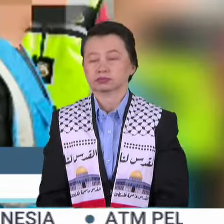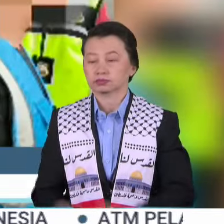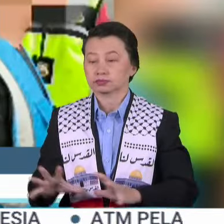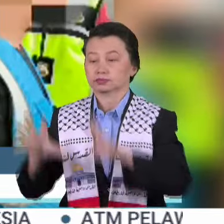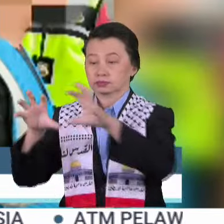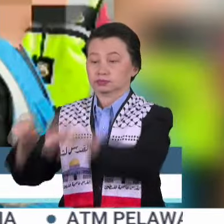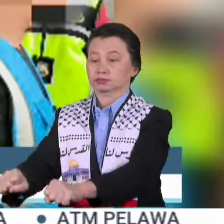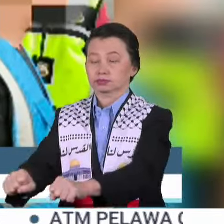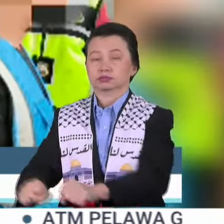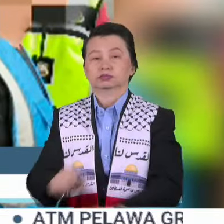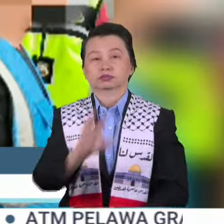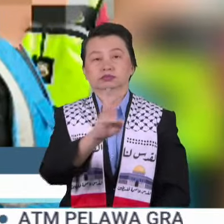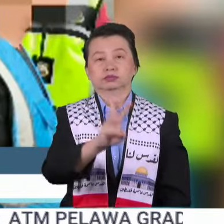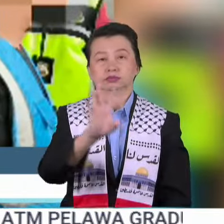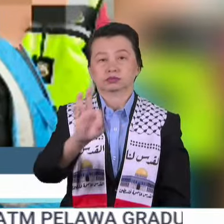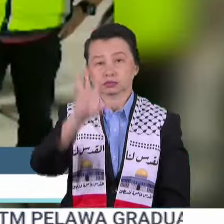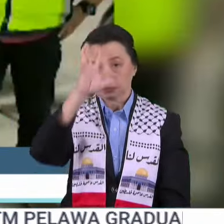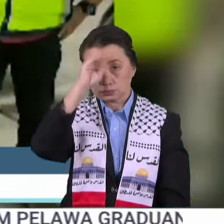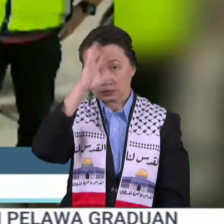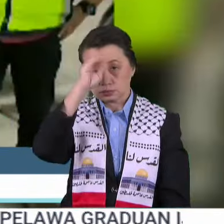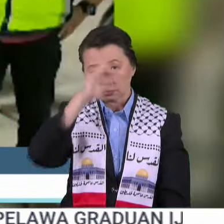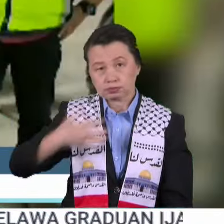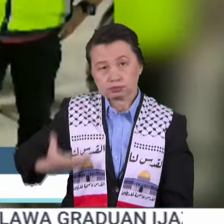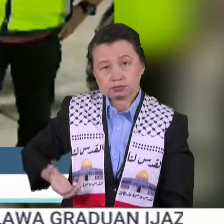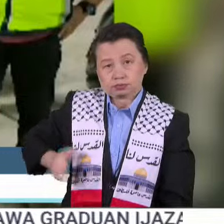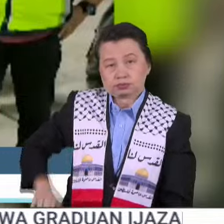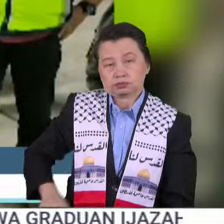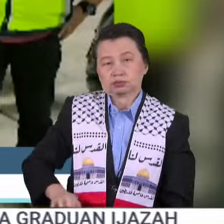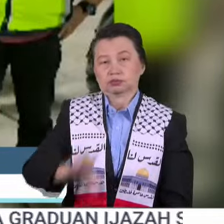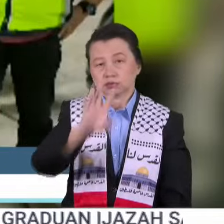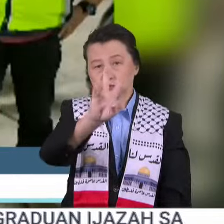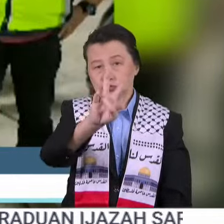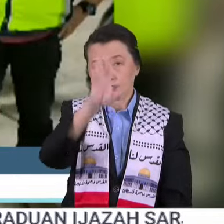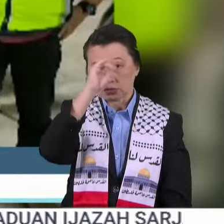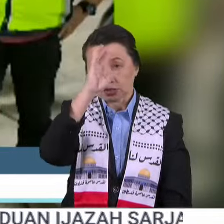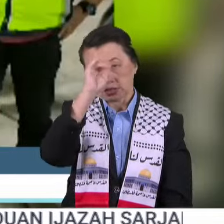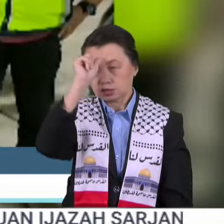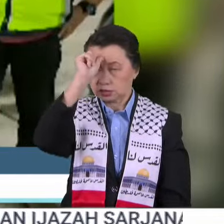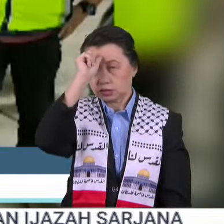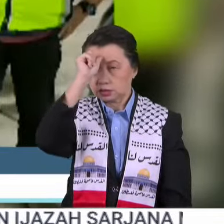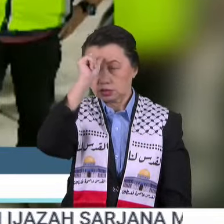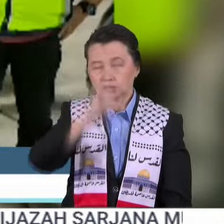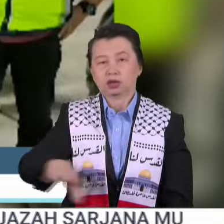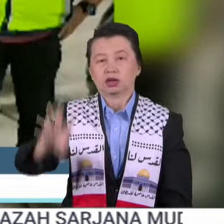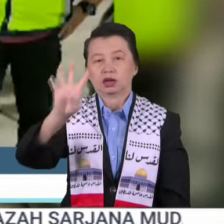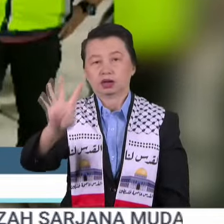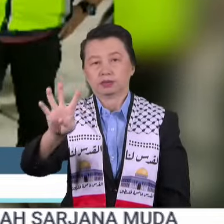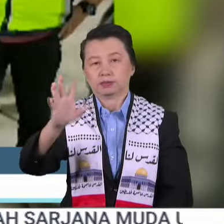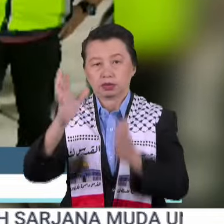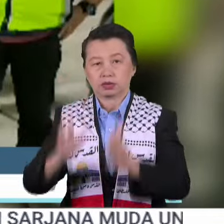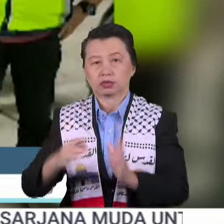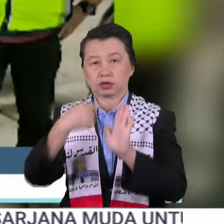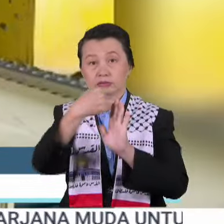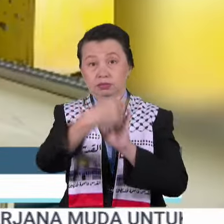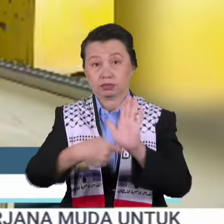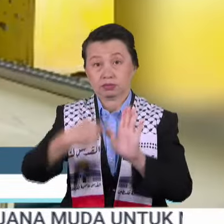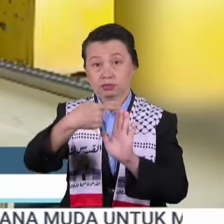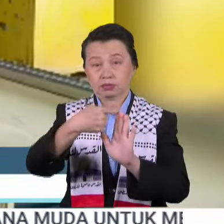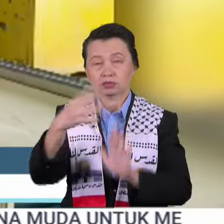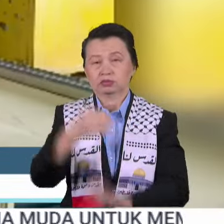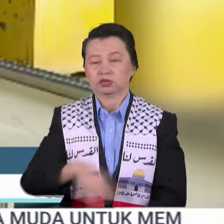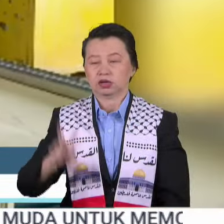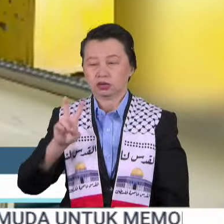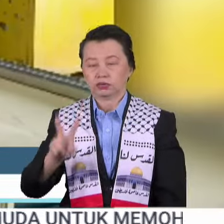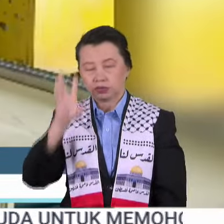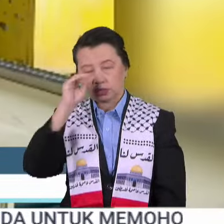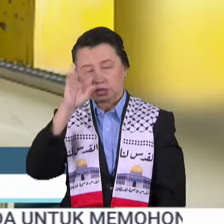Tangkapan melibatkan 69 lelaki warga Bangladesh, 7 lelaki warga India, 4 lelaki warga Sri Lanka serta